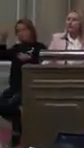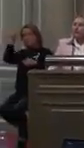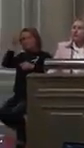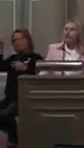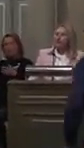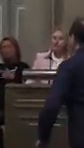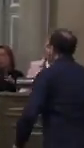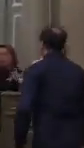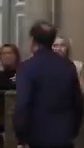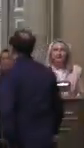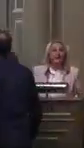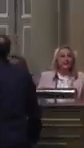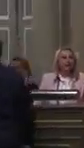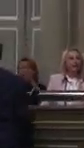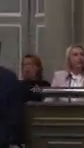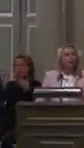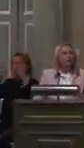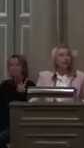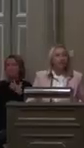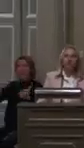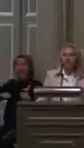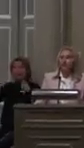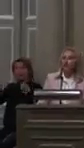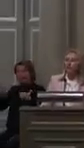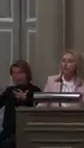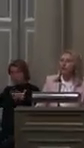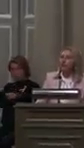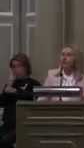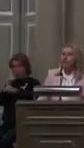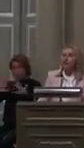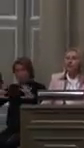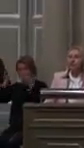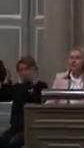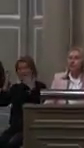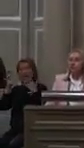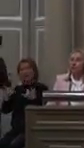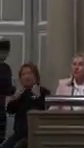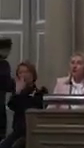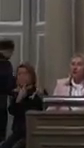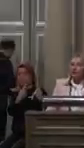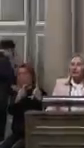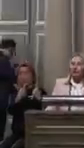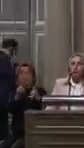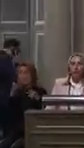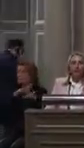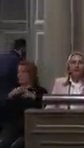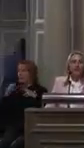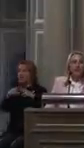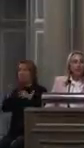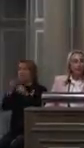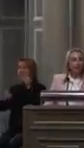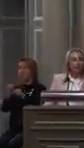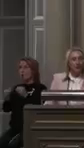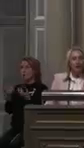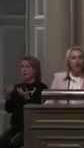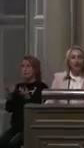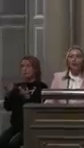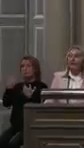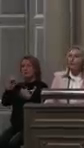ploča protestirali kad ste bili aktivisti, a sada vam tamo leže bez ikakvog problema i ne rješavate problem. Dakle, u